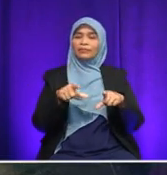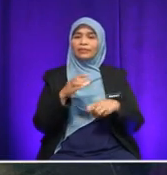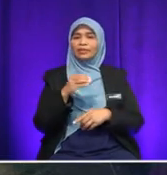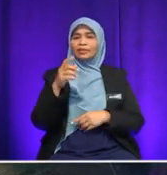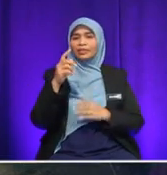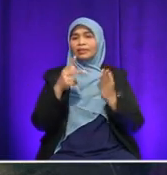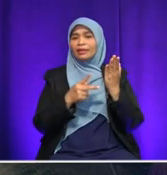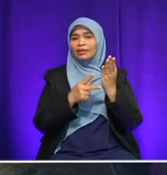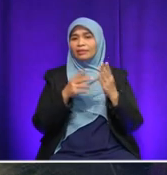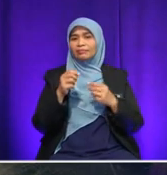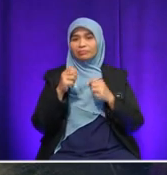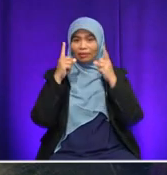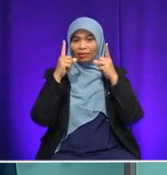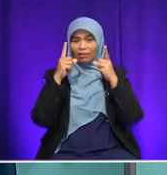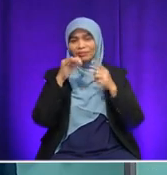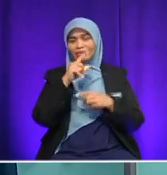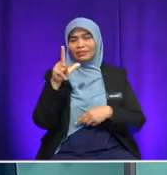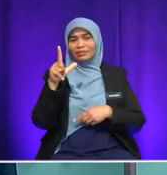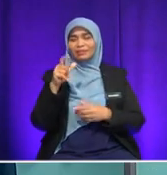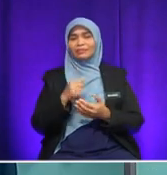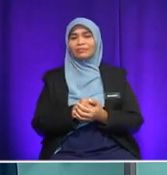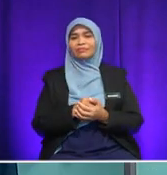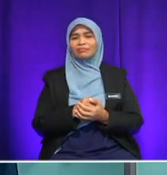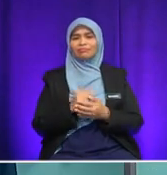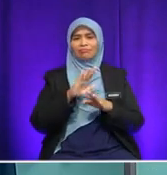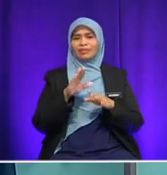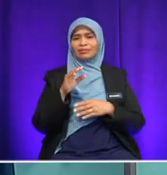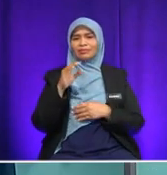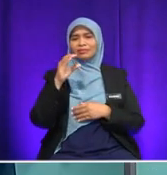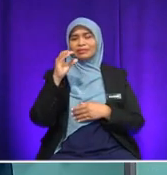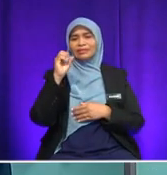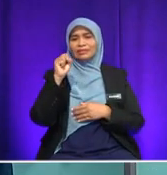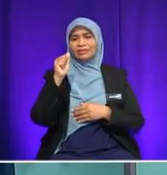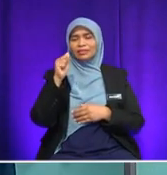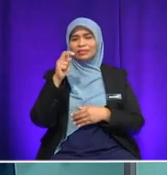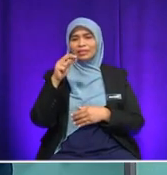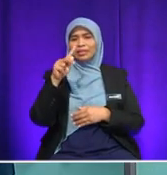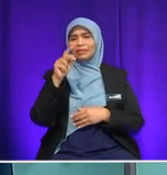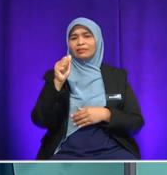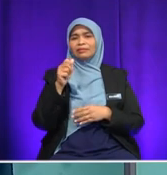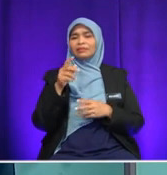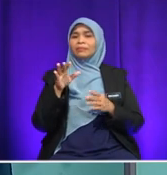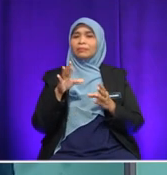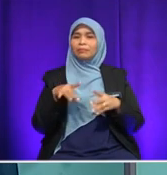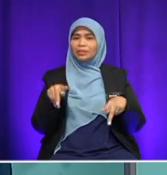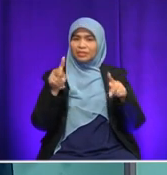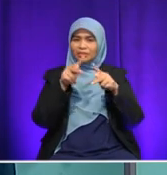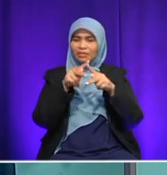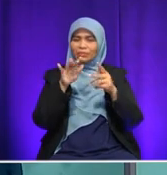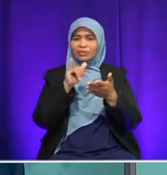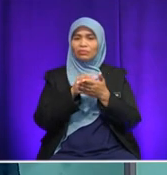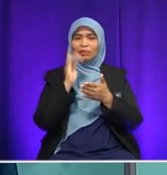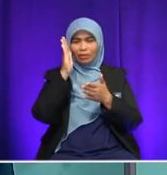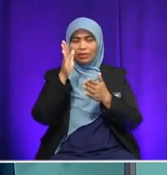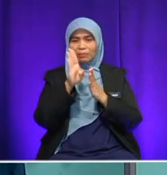ialah kita tidak sangka. Kita tak sangka peristiwa itu akan muncul.